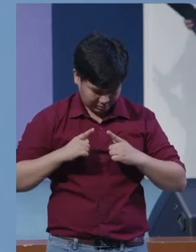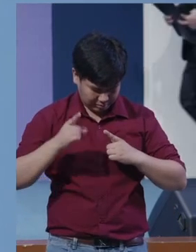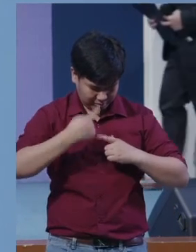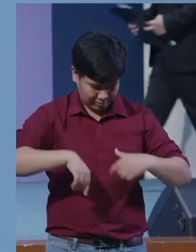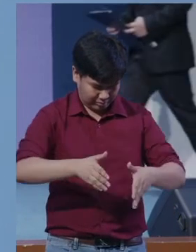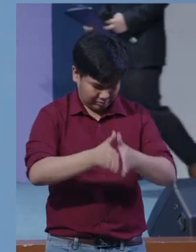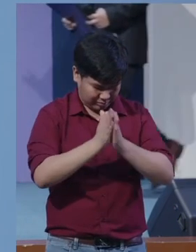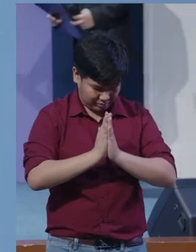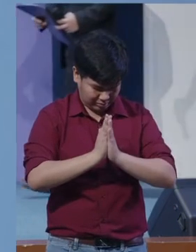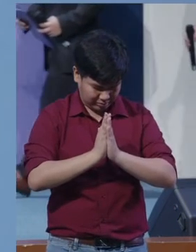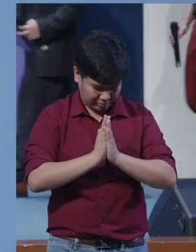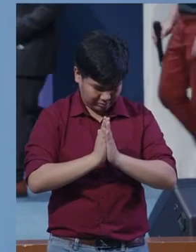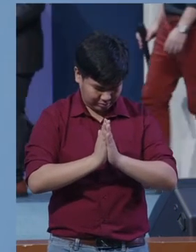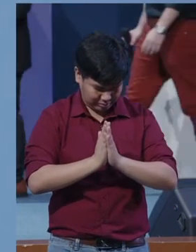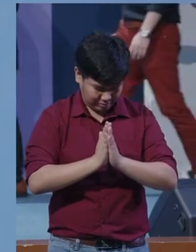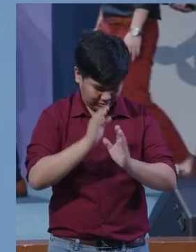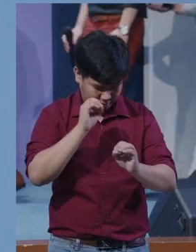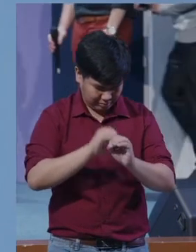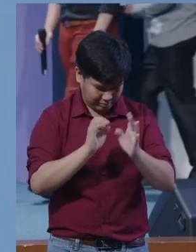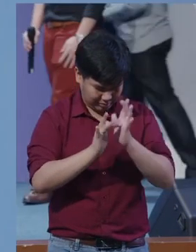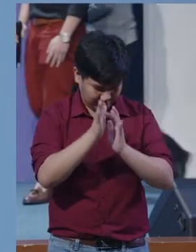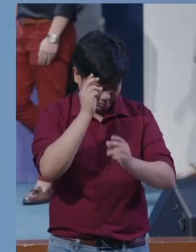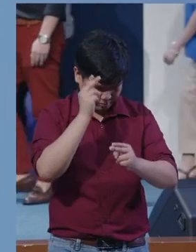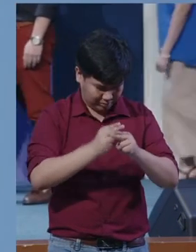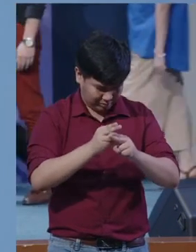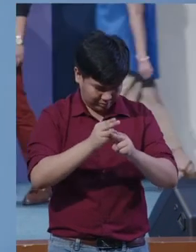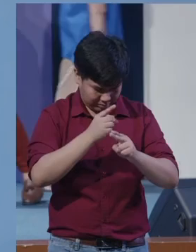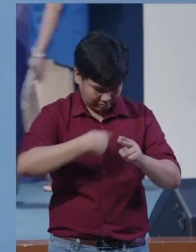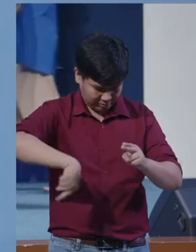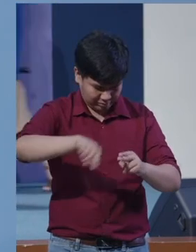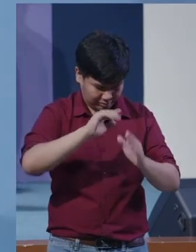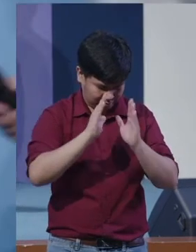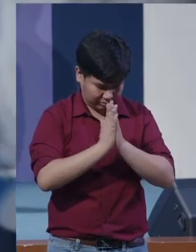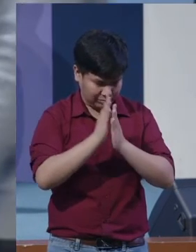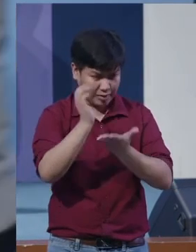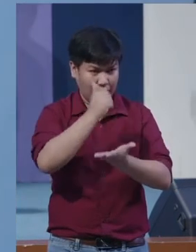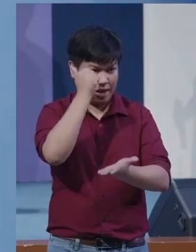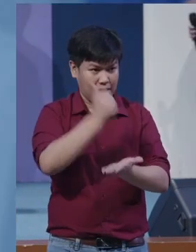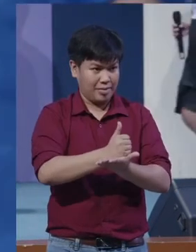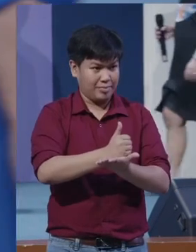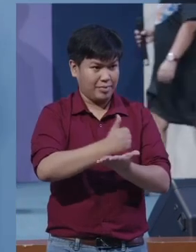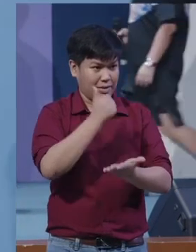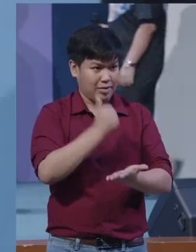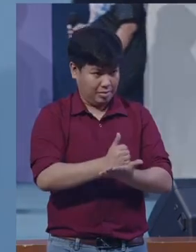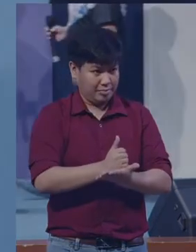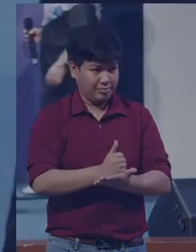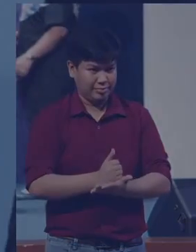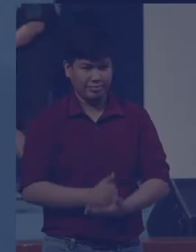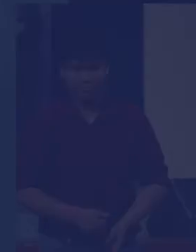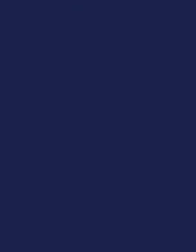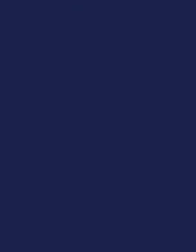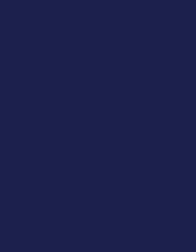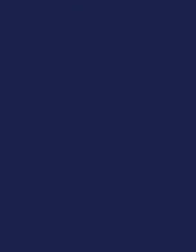aming samot dalangin sa pangalan ni Jesus lamang. Amen at amen.